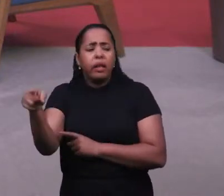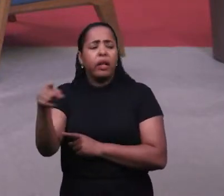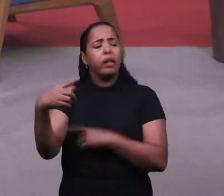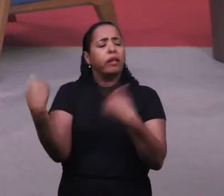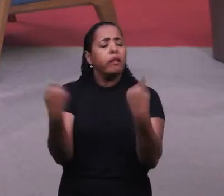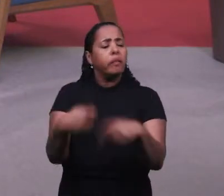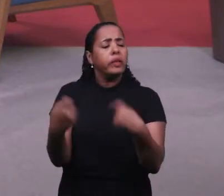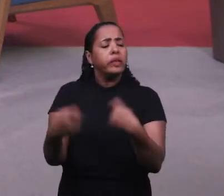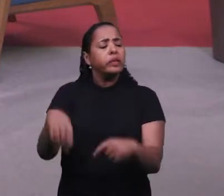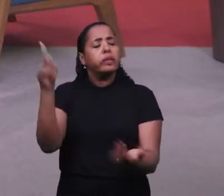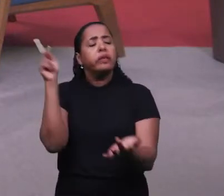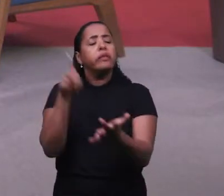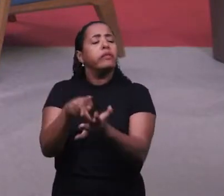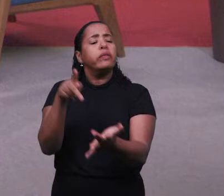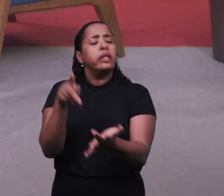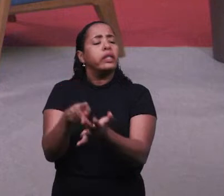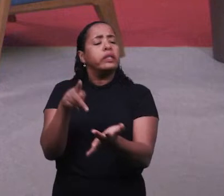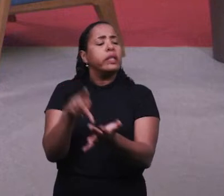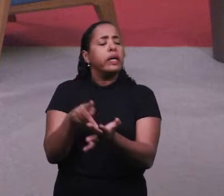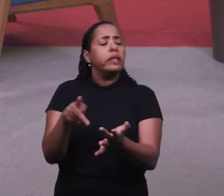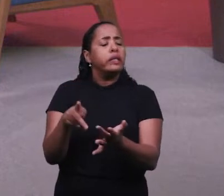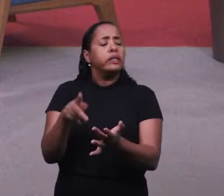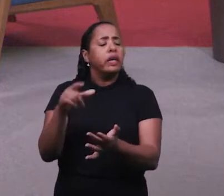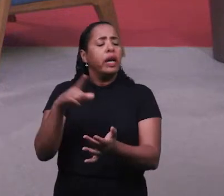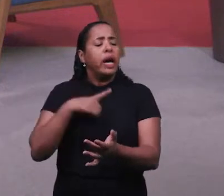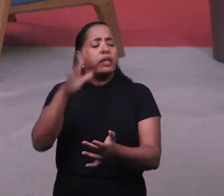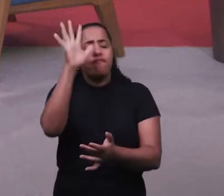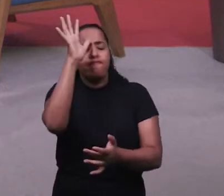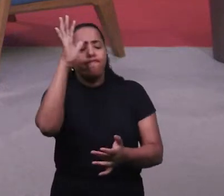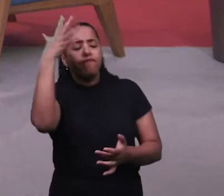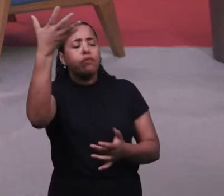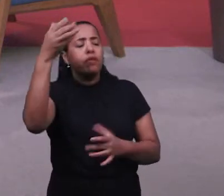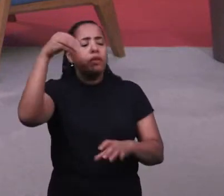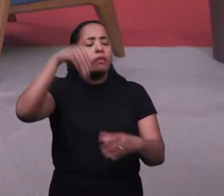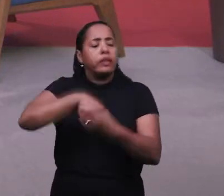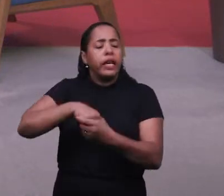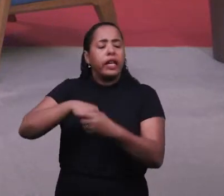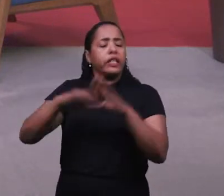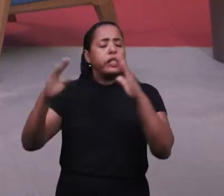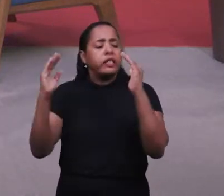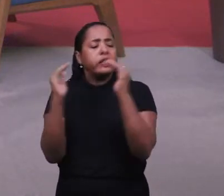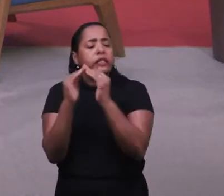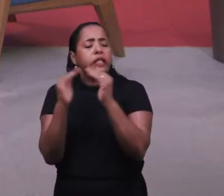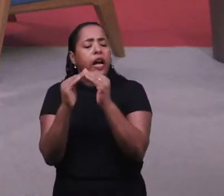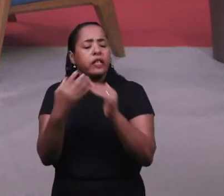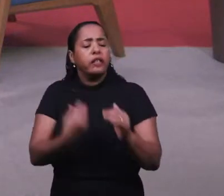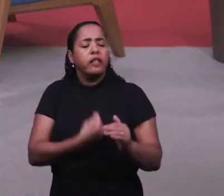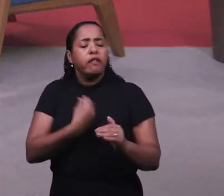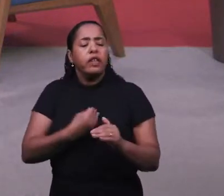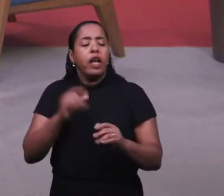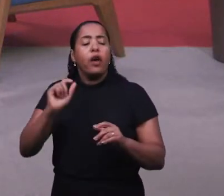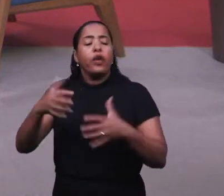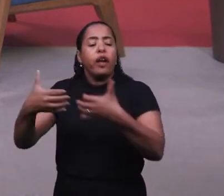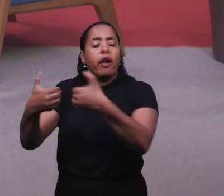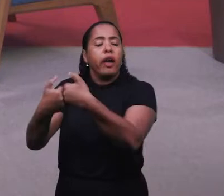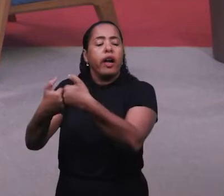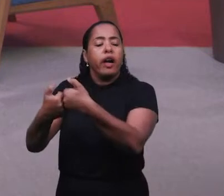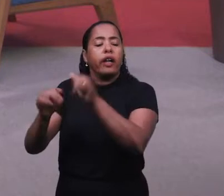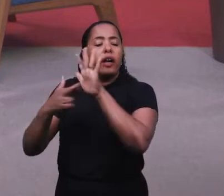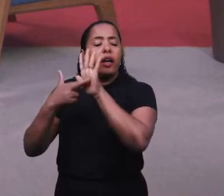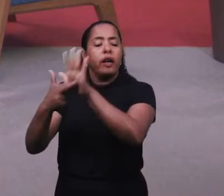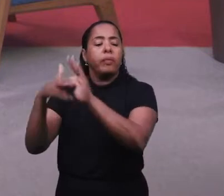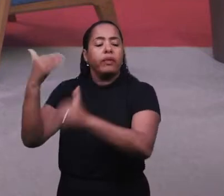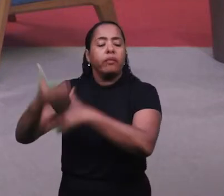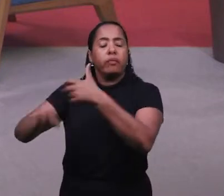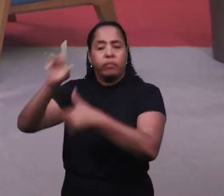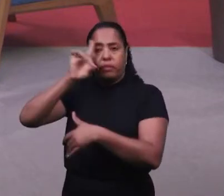et ce dont elles ont besoin réellement pour, alors, même pour avoir des solutions